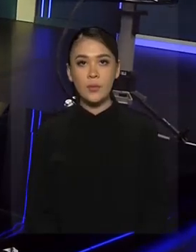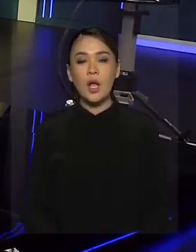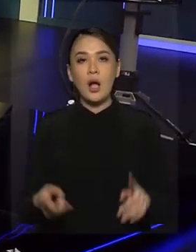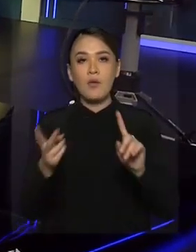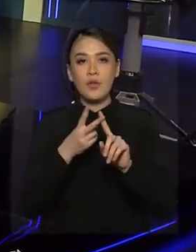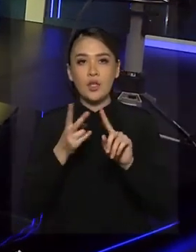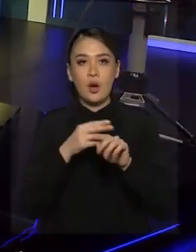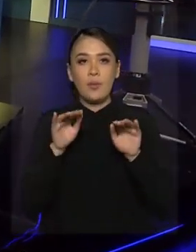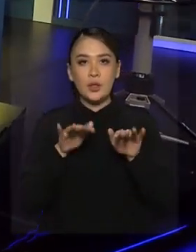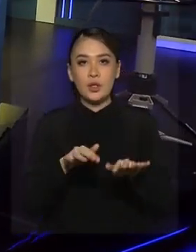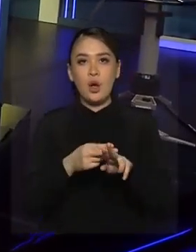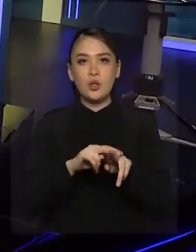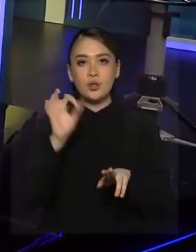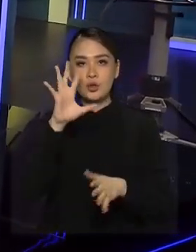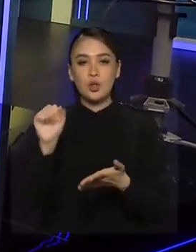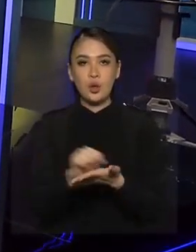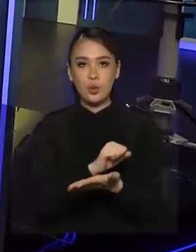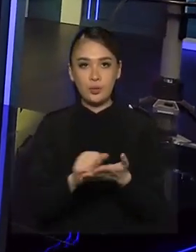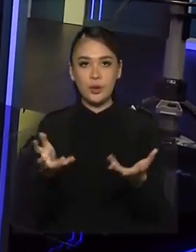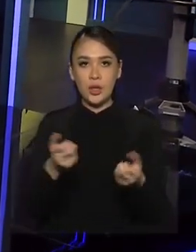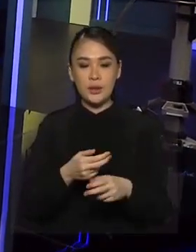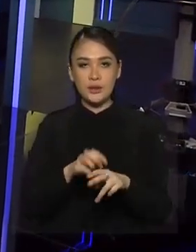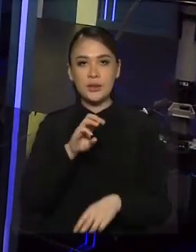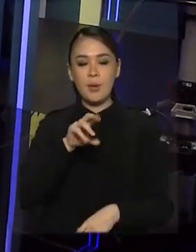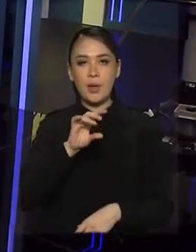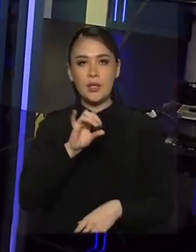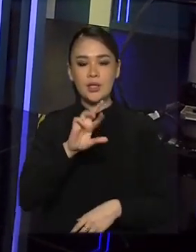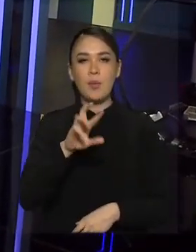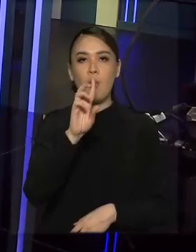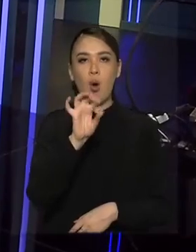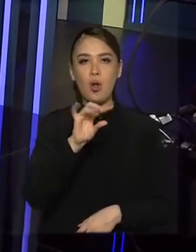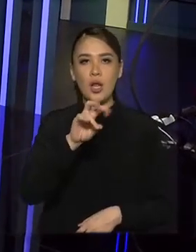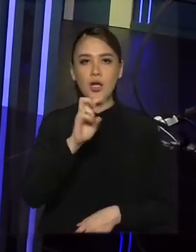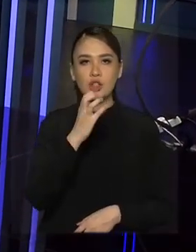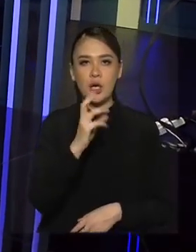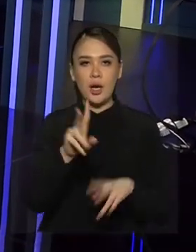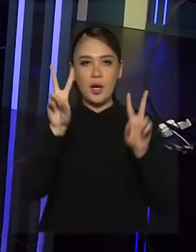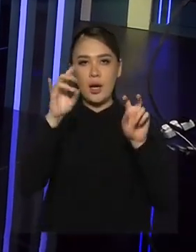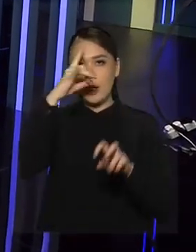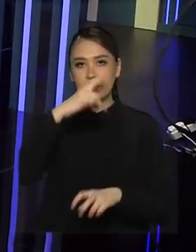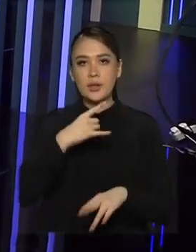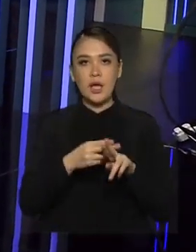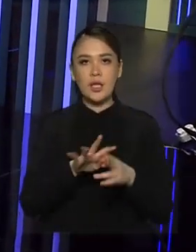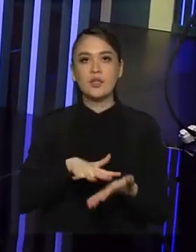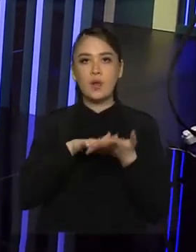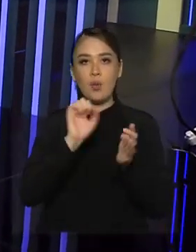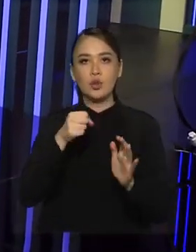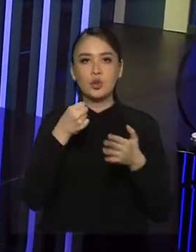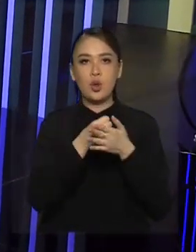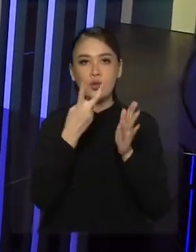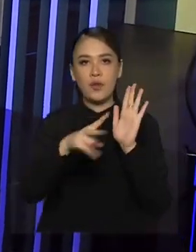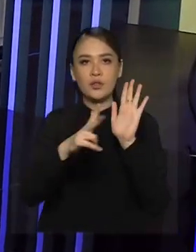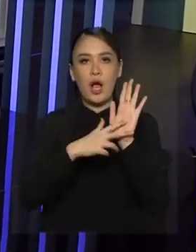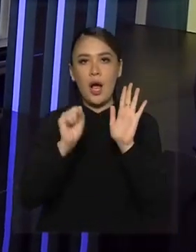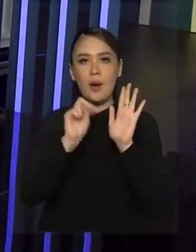Второй поток приема документов для присуждения стипендии «Болашак» стартовал в Казахстане. Подать заявку можно до 28